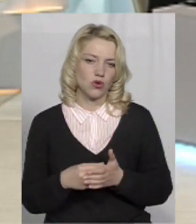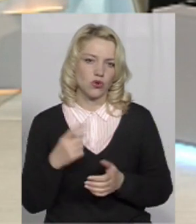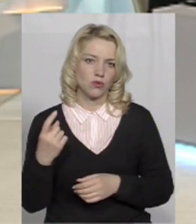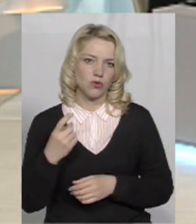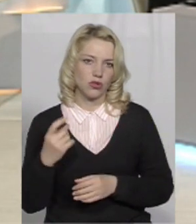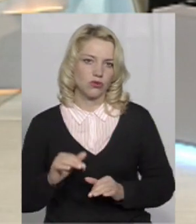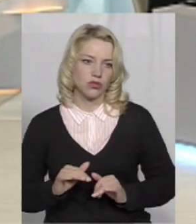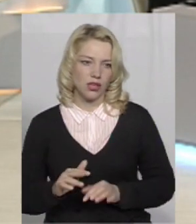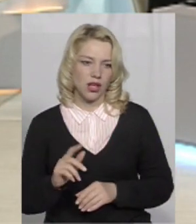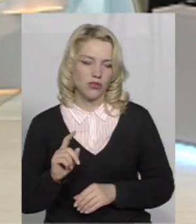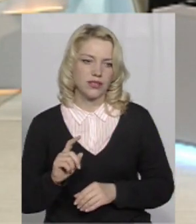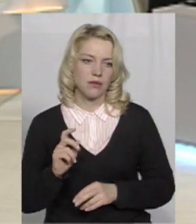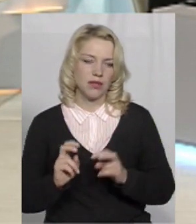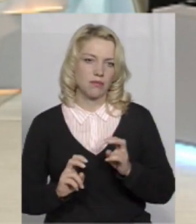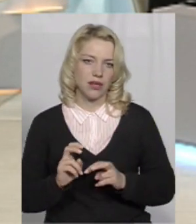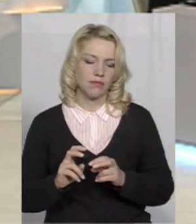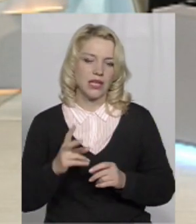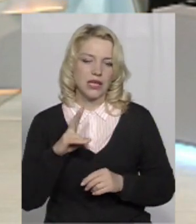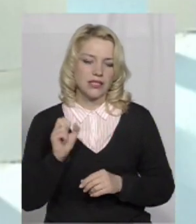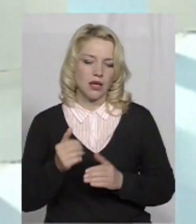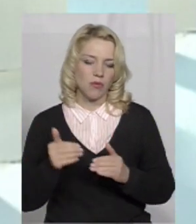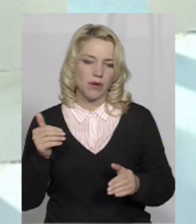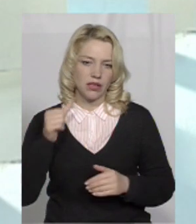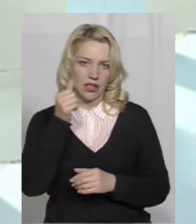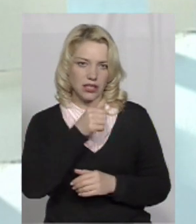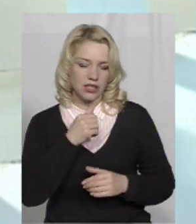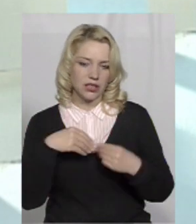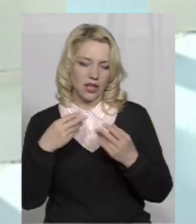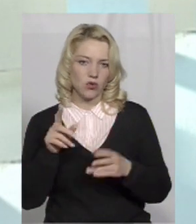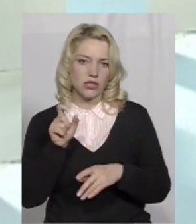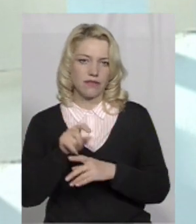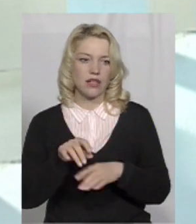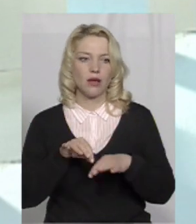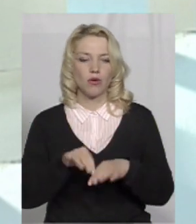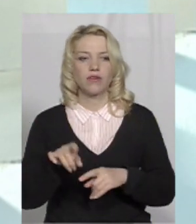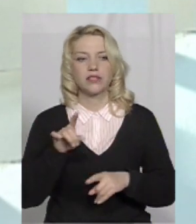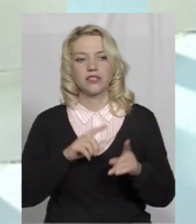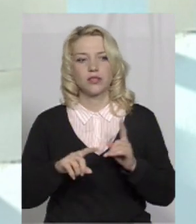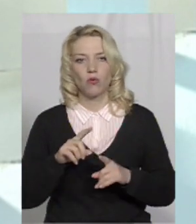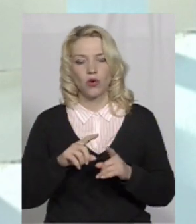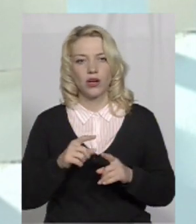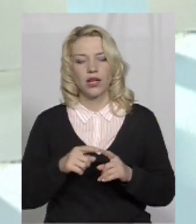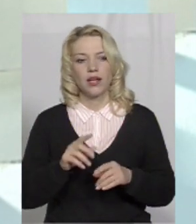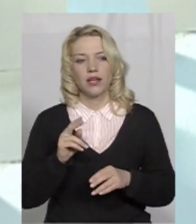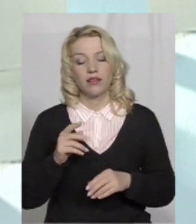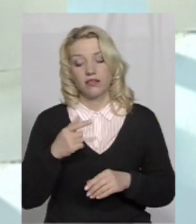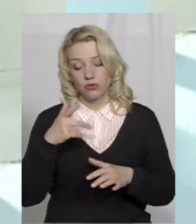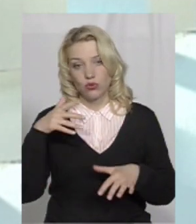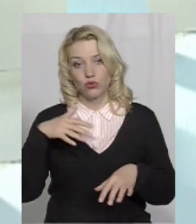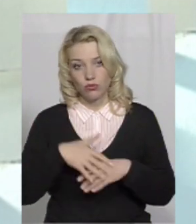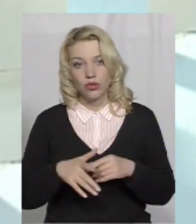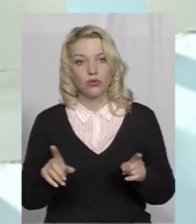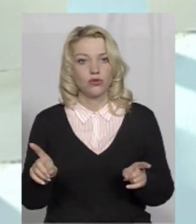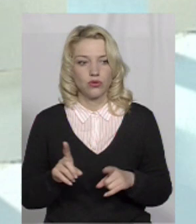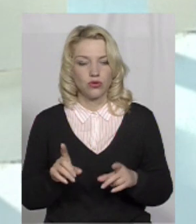фінансово-господарської діяльності підприємств за попередній рік, їм дано завдання провести ці збори, що, власне кажучи, навіть і без завдання зрозуміло,